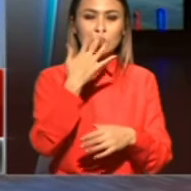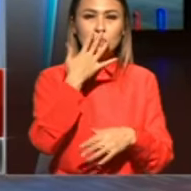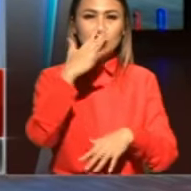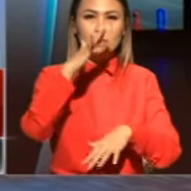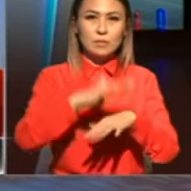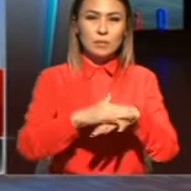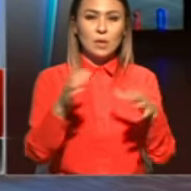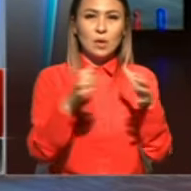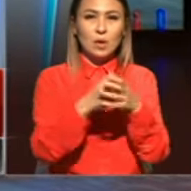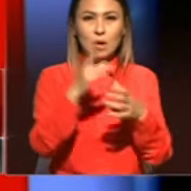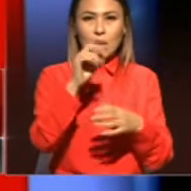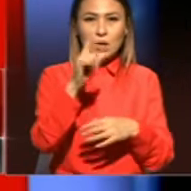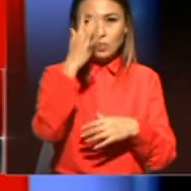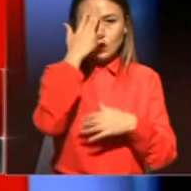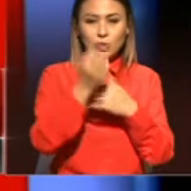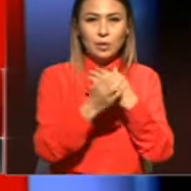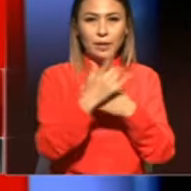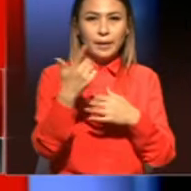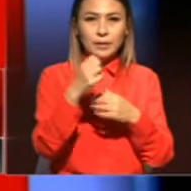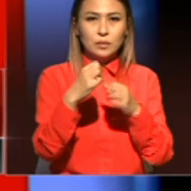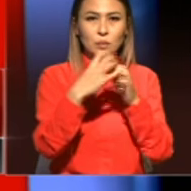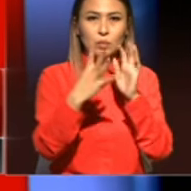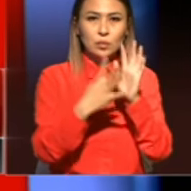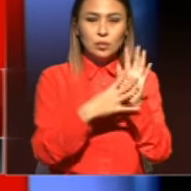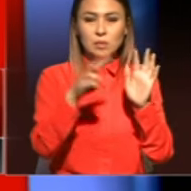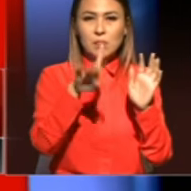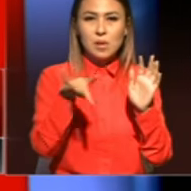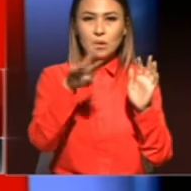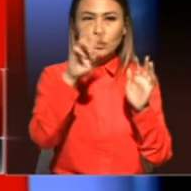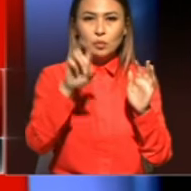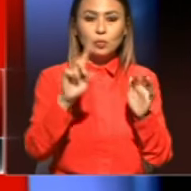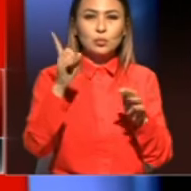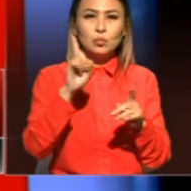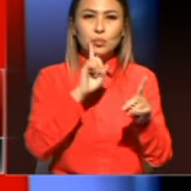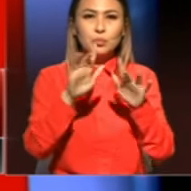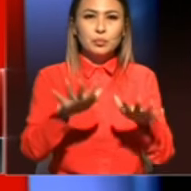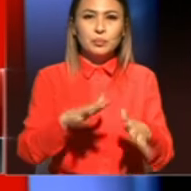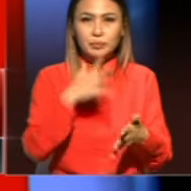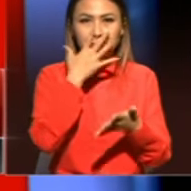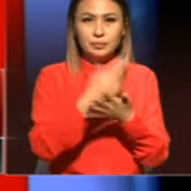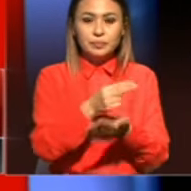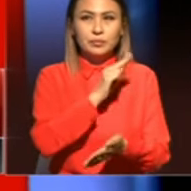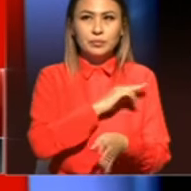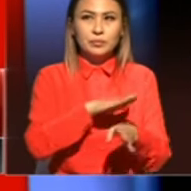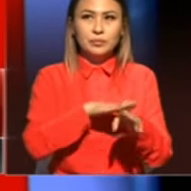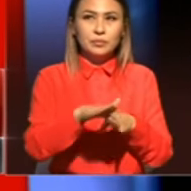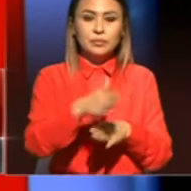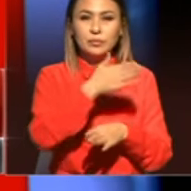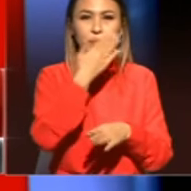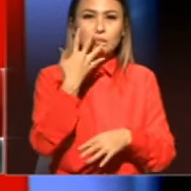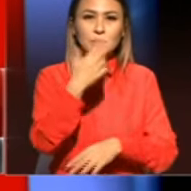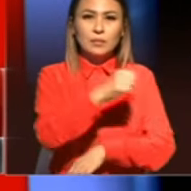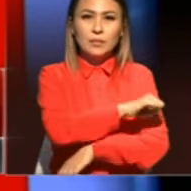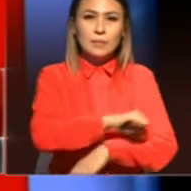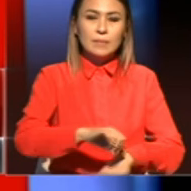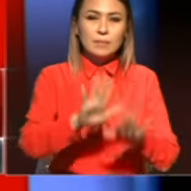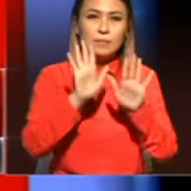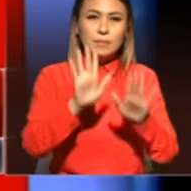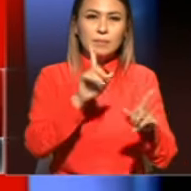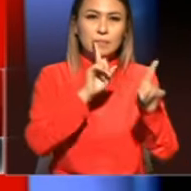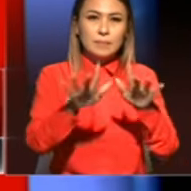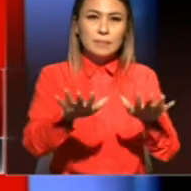компания Қазмұнайгаздың қарызы 19 миллиард доллар. Неге парламент өз міндетін атқармайды? Сыртқы қарызды тек қана